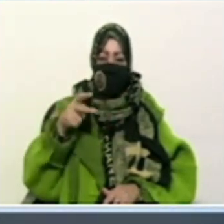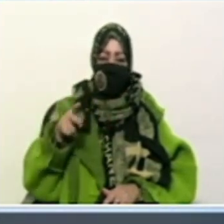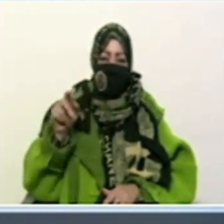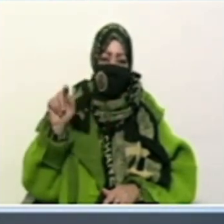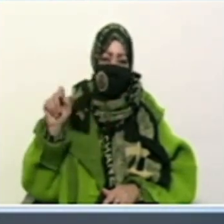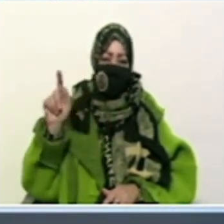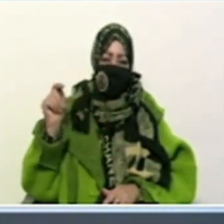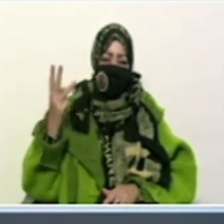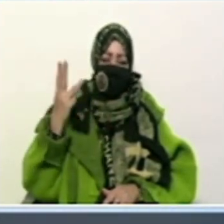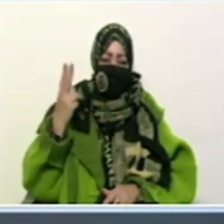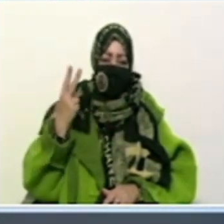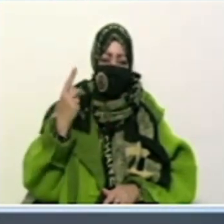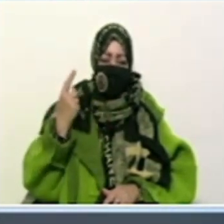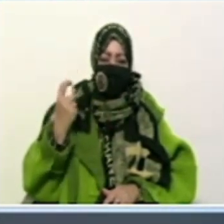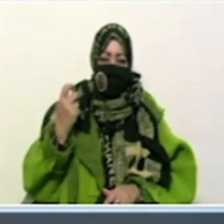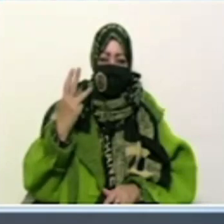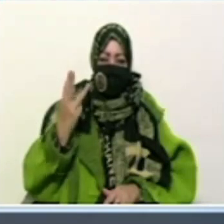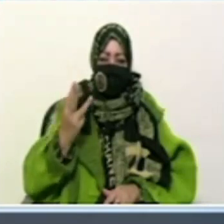0218-94-466-56-80